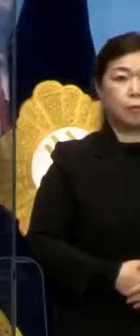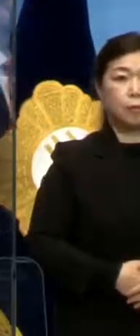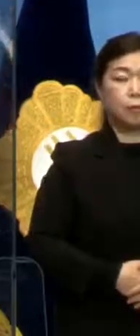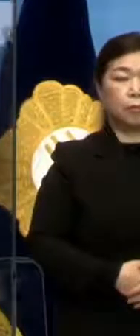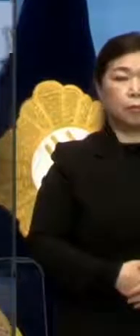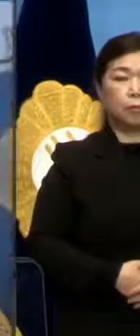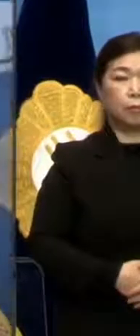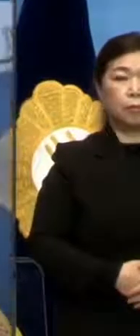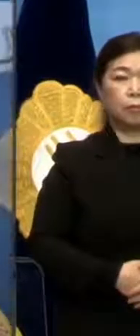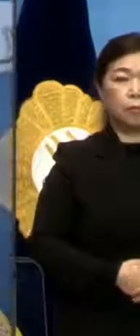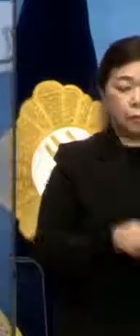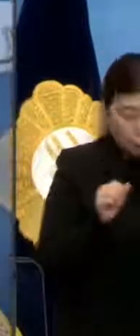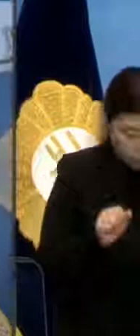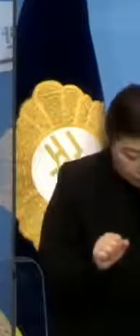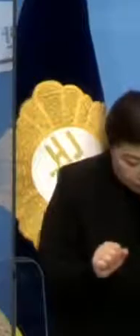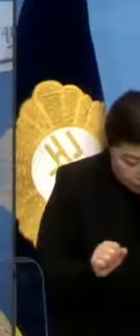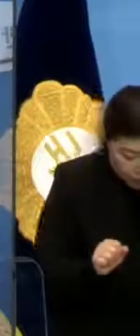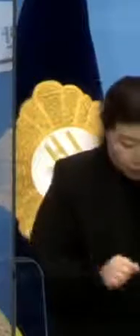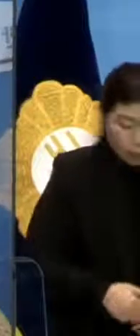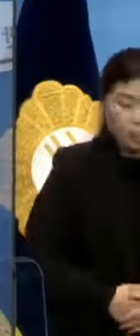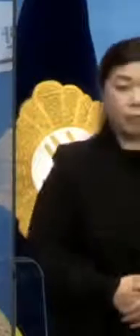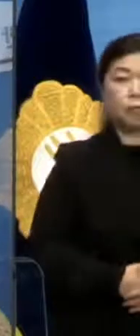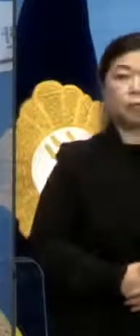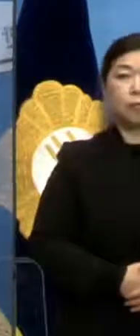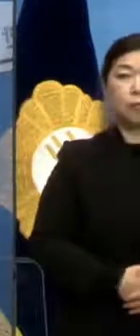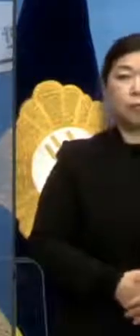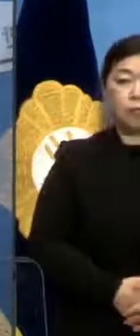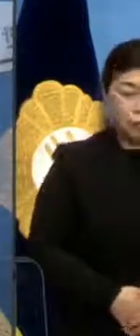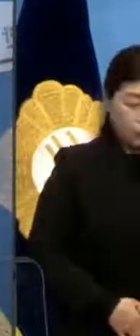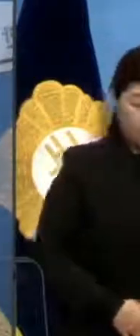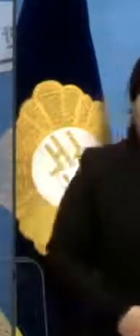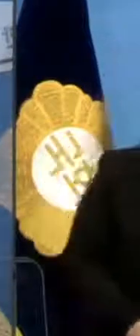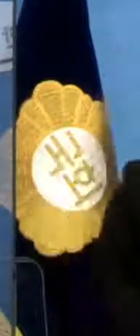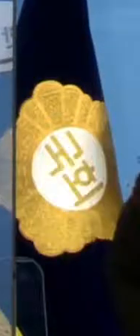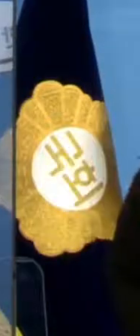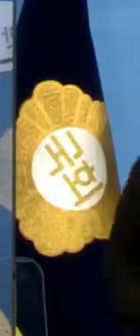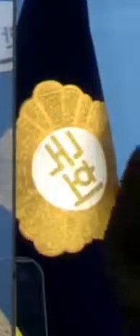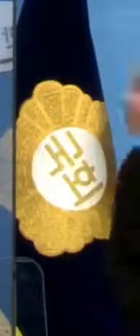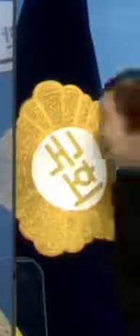수고하셨습니다.